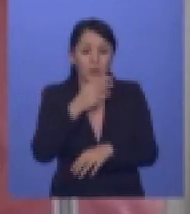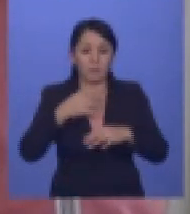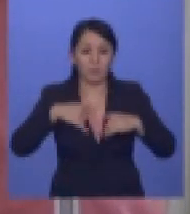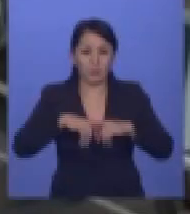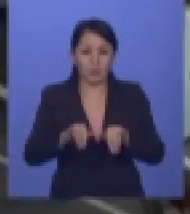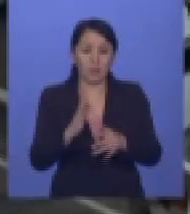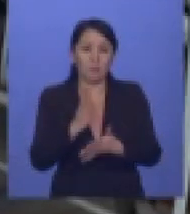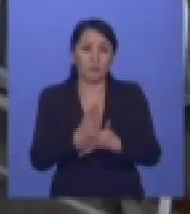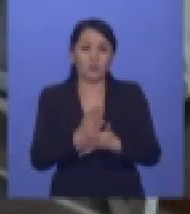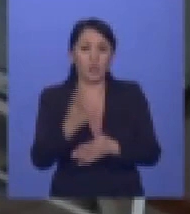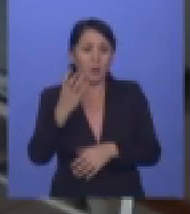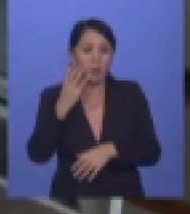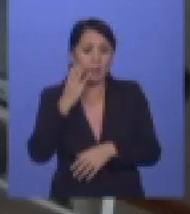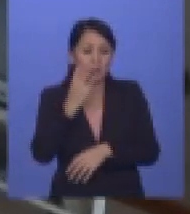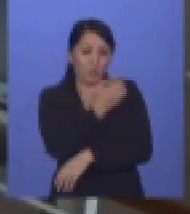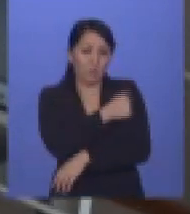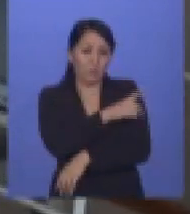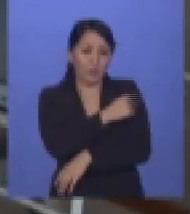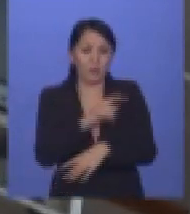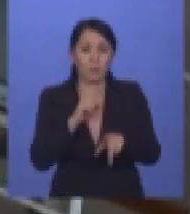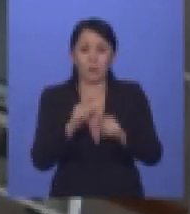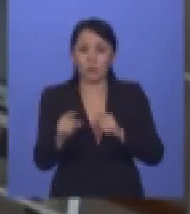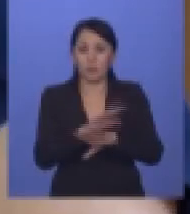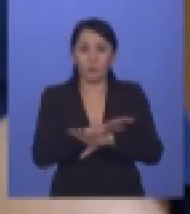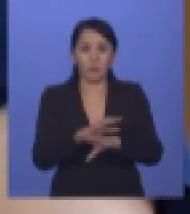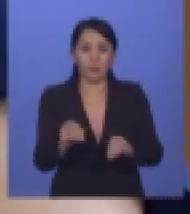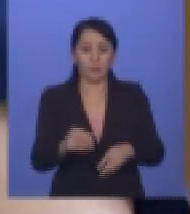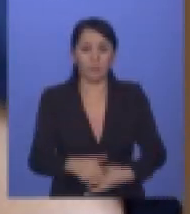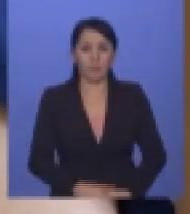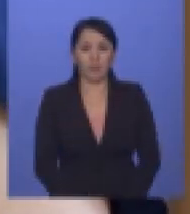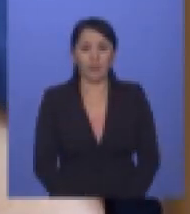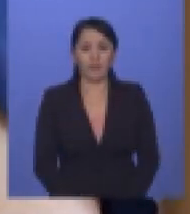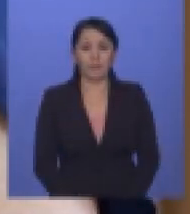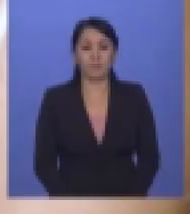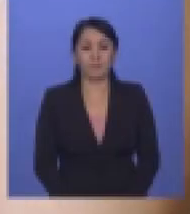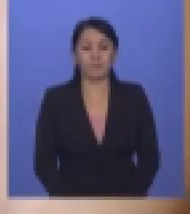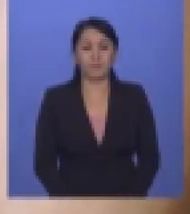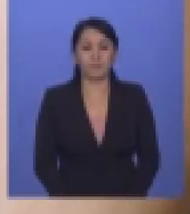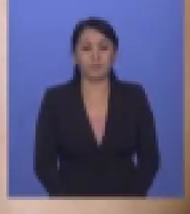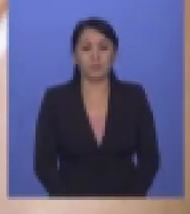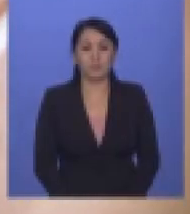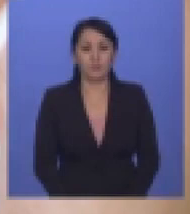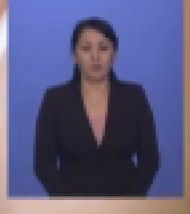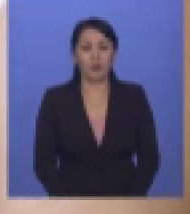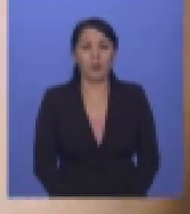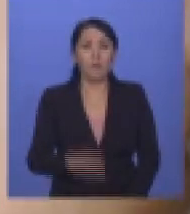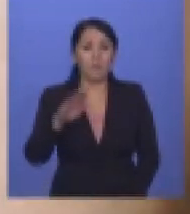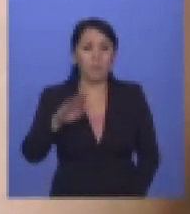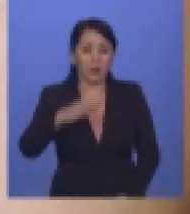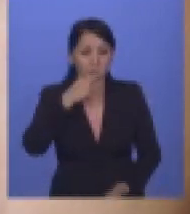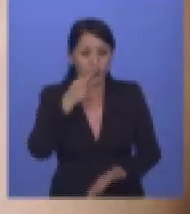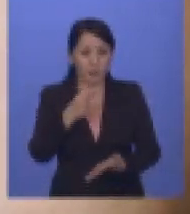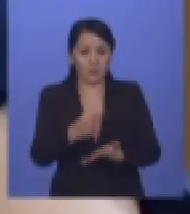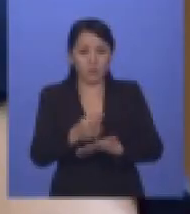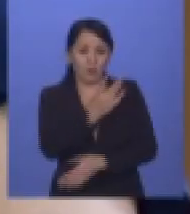басты себеп ананың жүктілік кезіндегі медициналық тексеруден өтпеуі. Ответственность за этих детей. Бала өміріне деген жауапкершілік